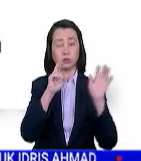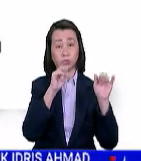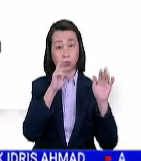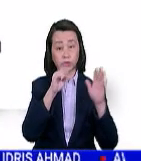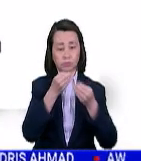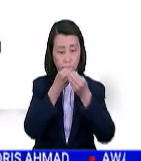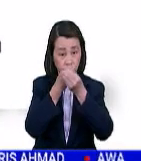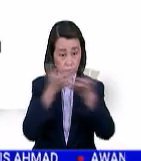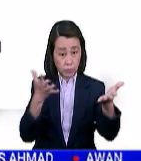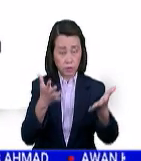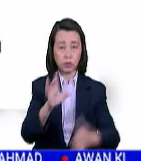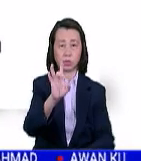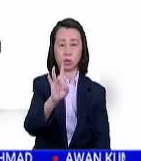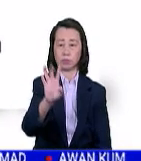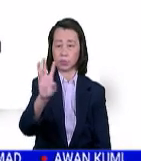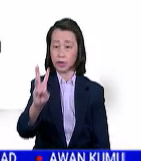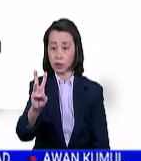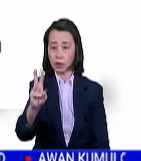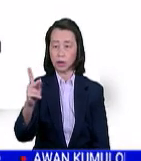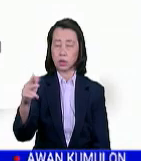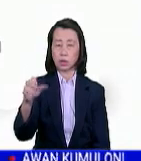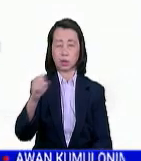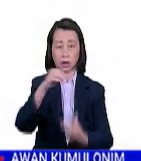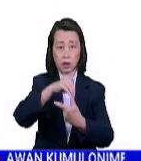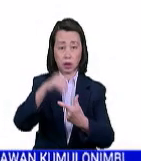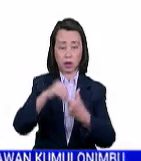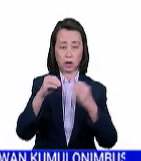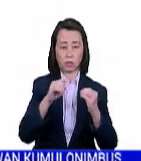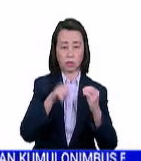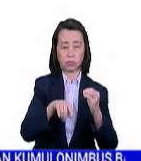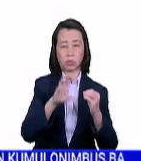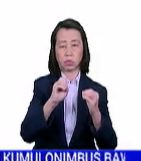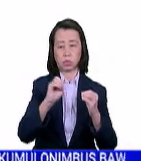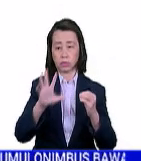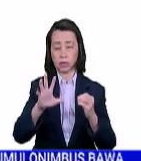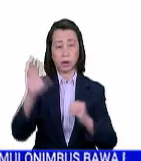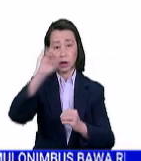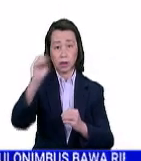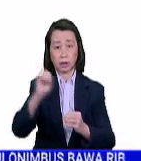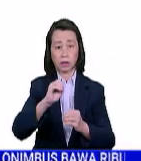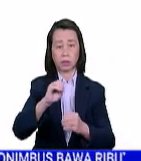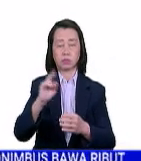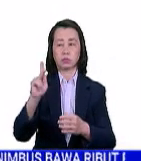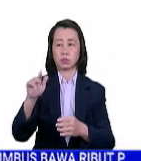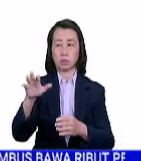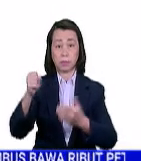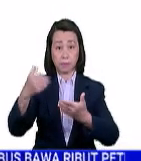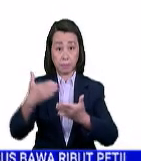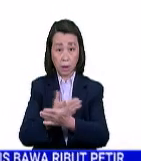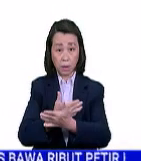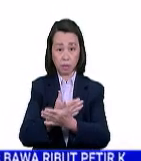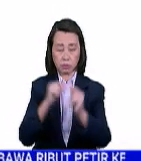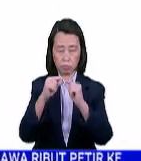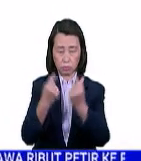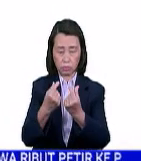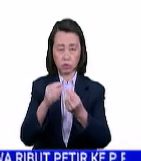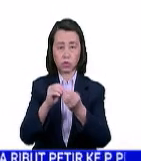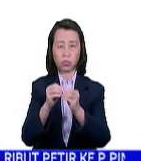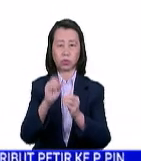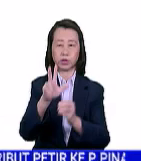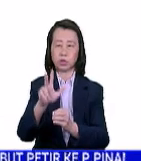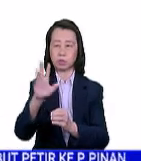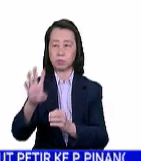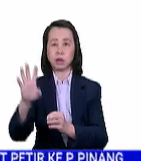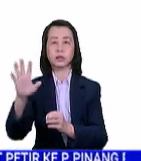memaklumkan 86 kes atau 0.5% daripada keseluruhan kes baharu hari ini adalah kategori 3